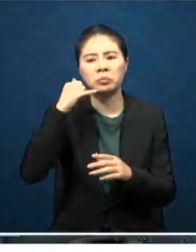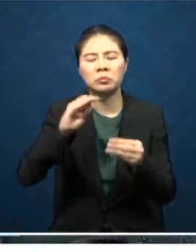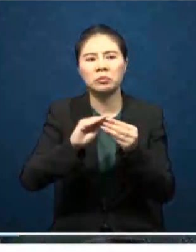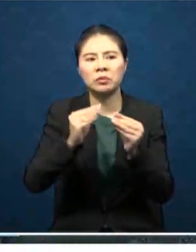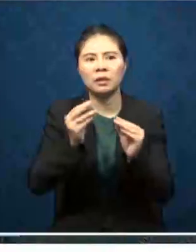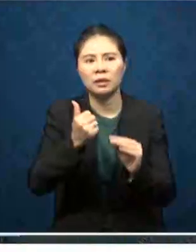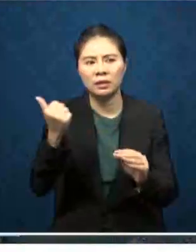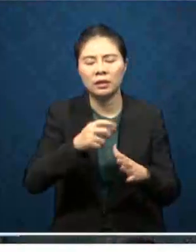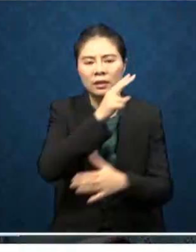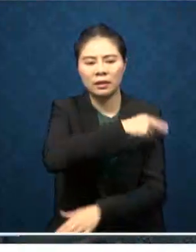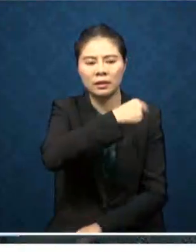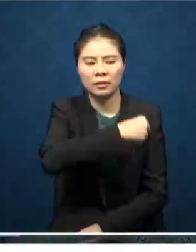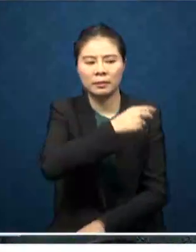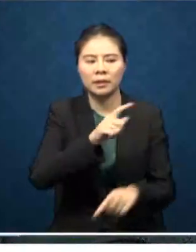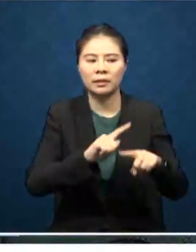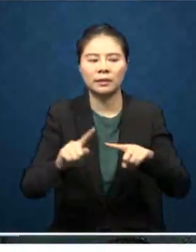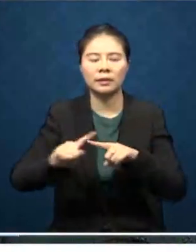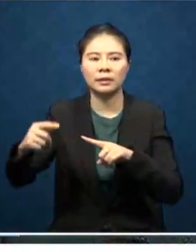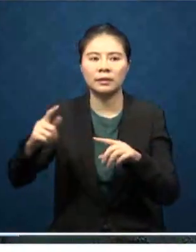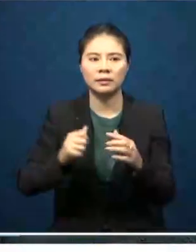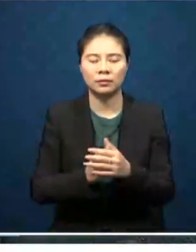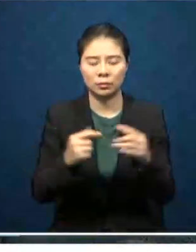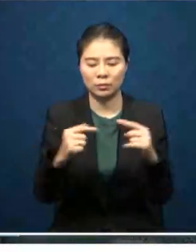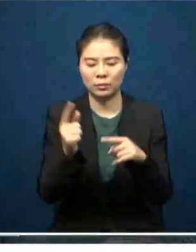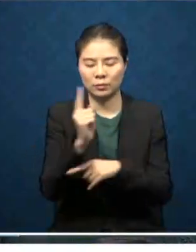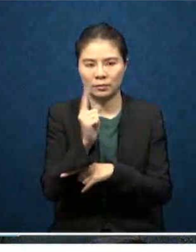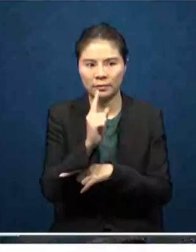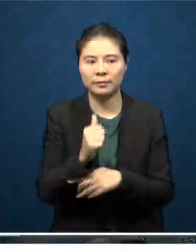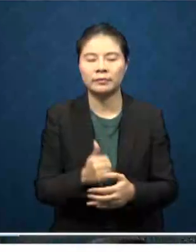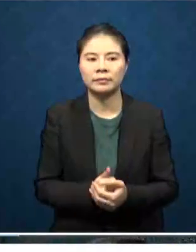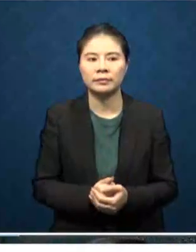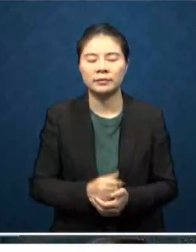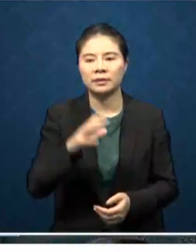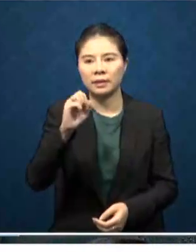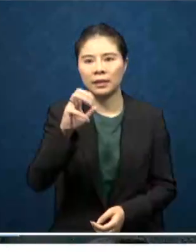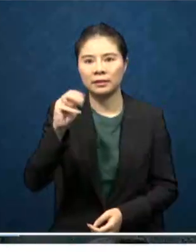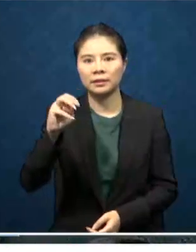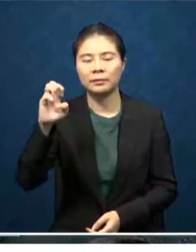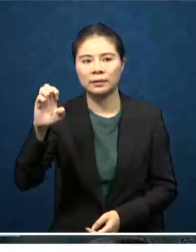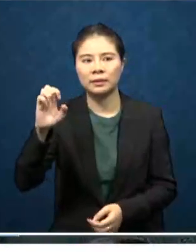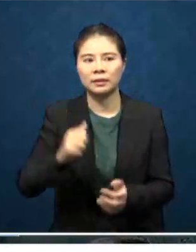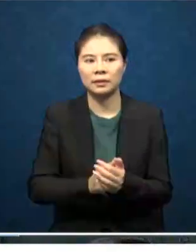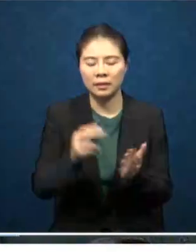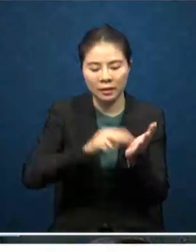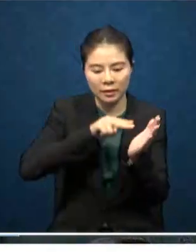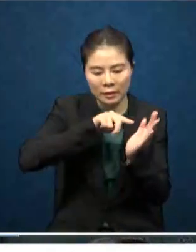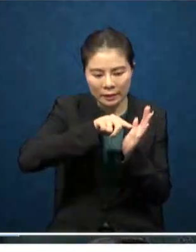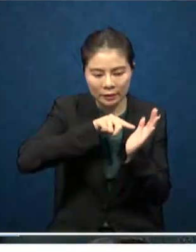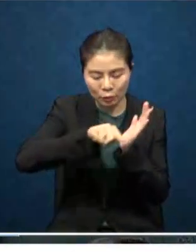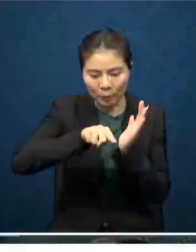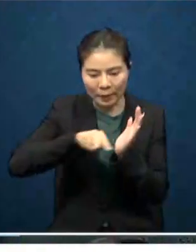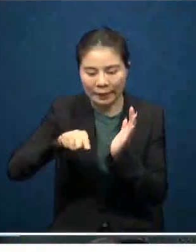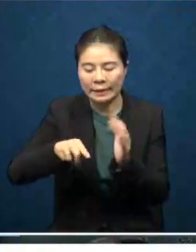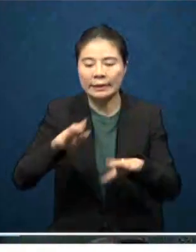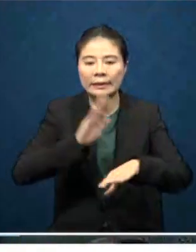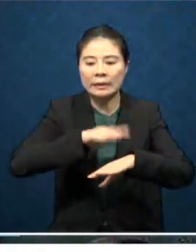เกี่ยวข้องการแพทย์การอะไแล้วแต่แต่สิ่งที่ผมได้อภิปรายไปคือ SMSEmergencyAlert